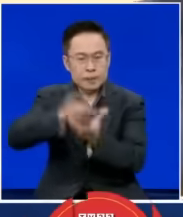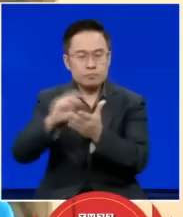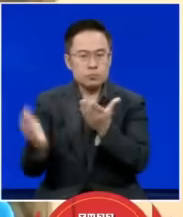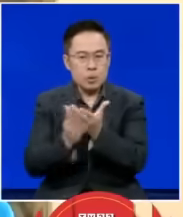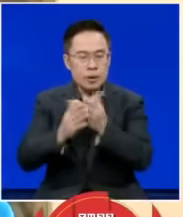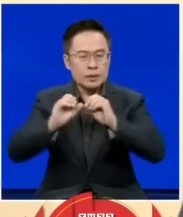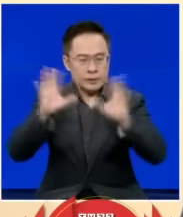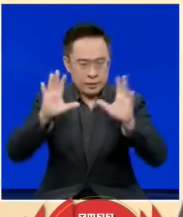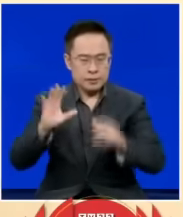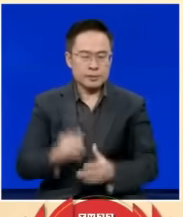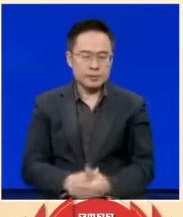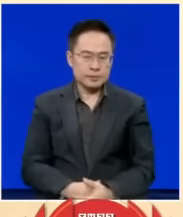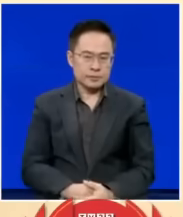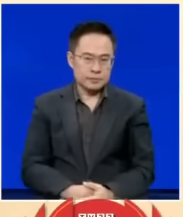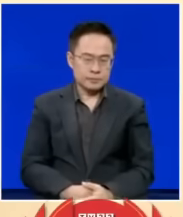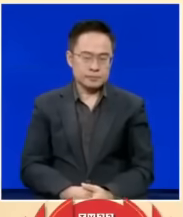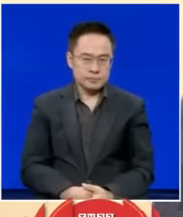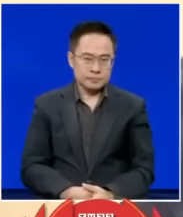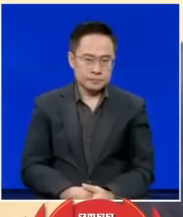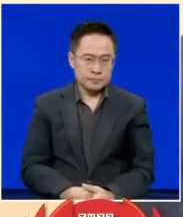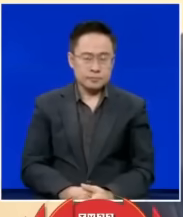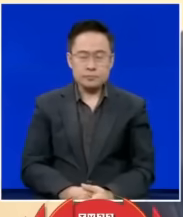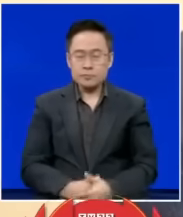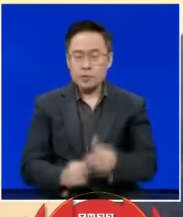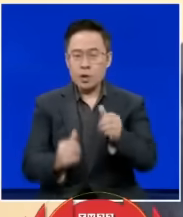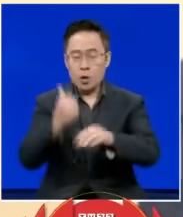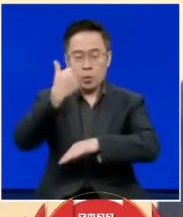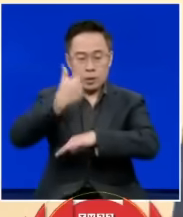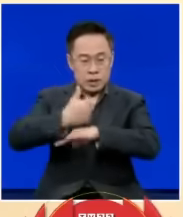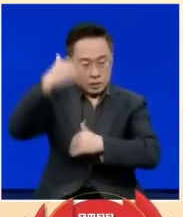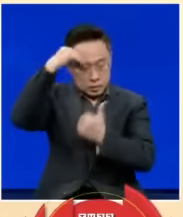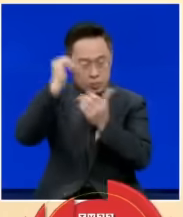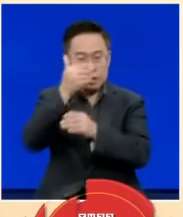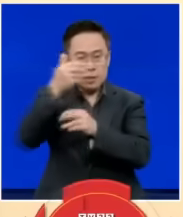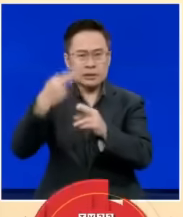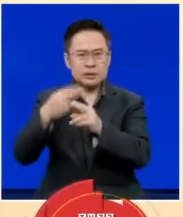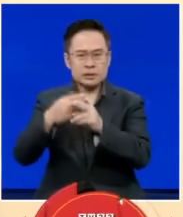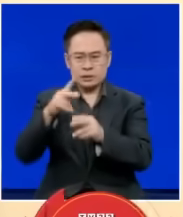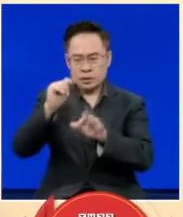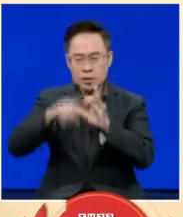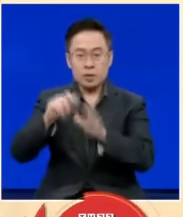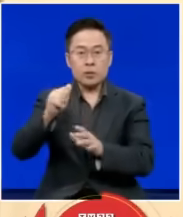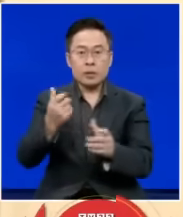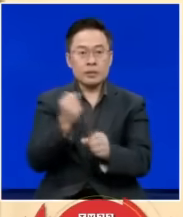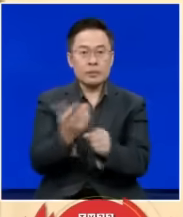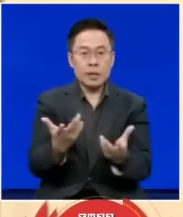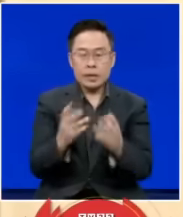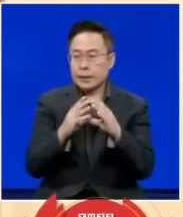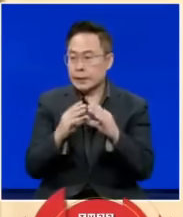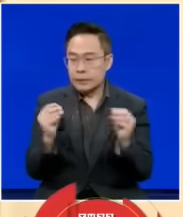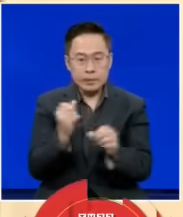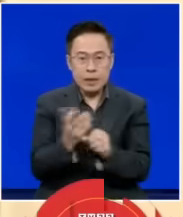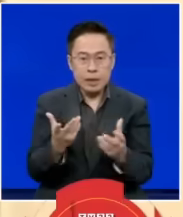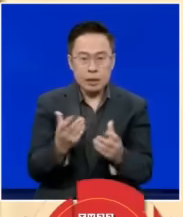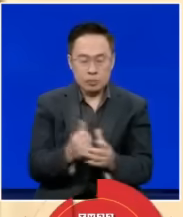องอยู่ ส่วนความคืบหน้าของบิ๊กต่อเนี่ยนะครับที่อาจจะถูกนำมาเทียบเคียงกับกรณีของบิ๊กโจ๊กท่านนายกก็บอกว่